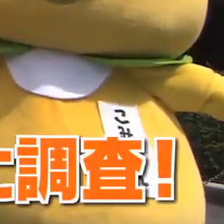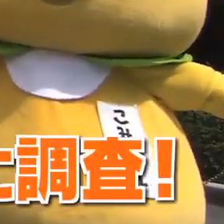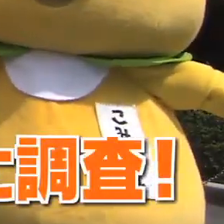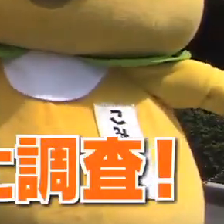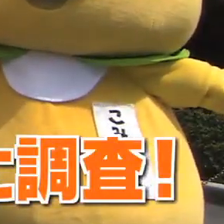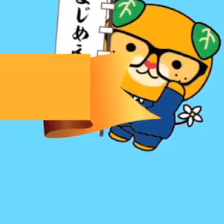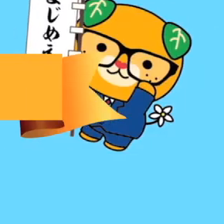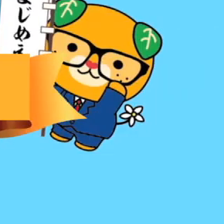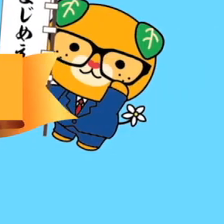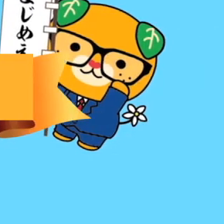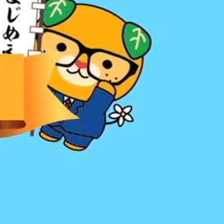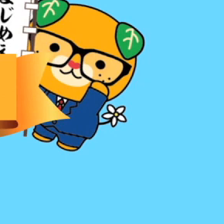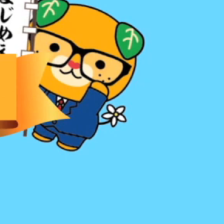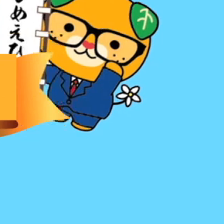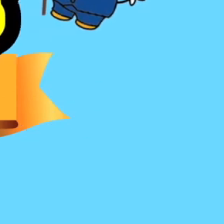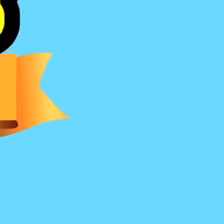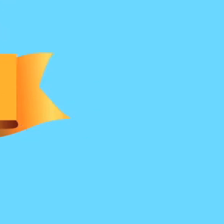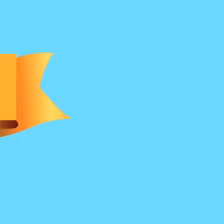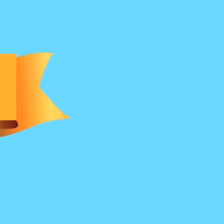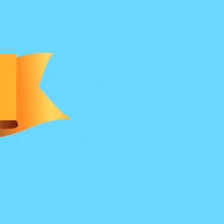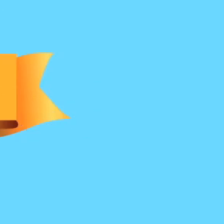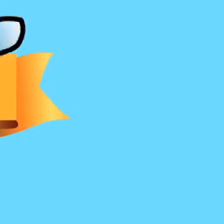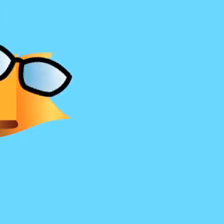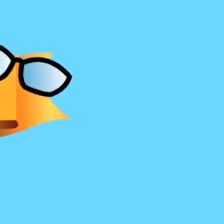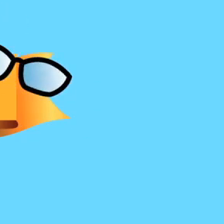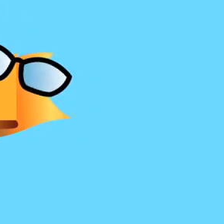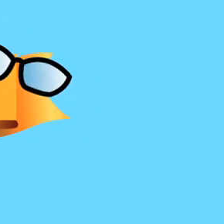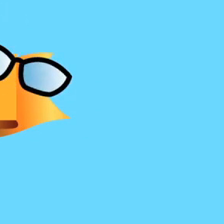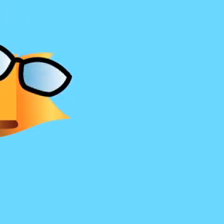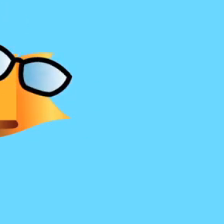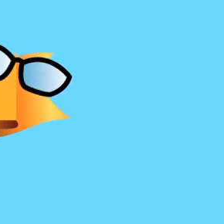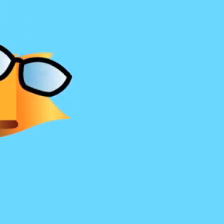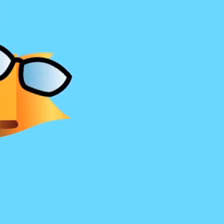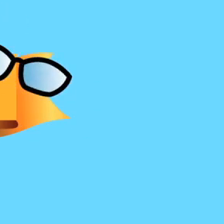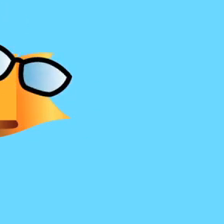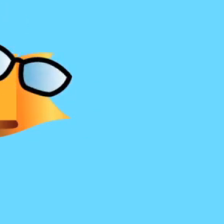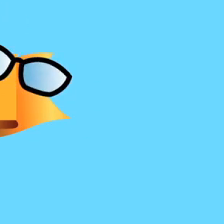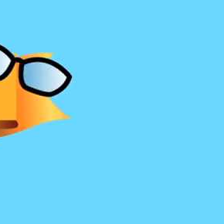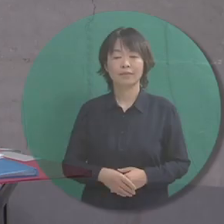ん。 みきゃん大作戦始まるよ。